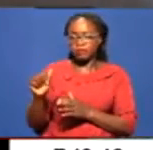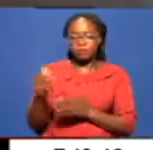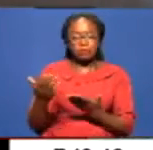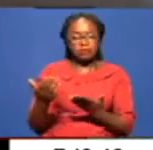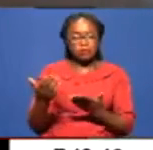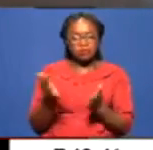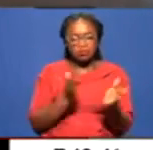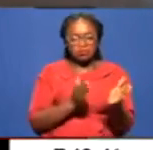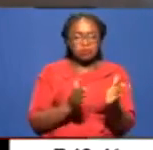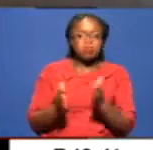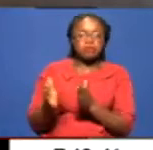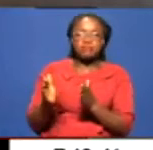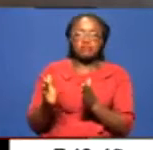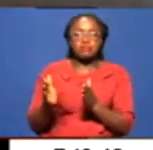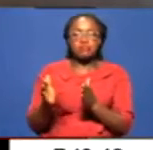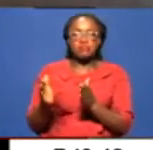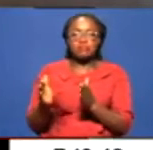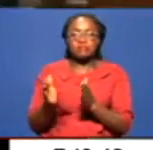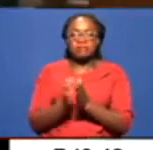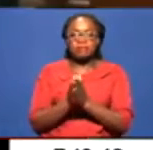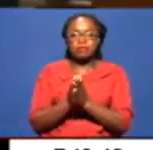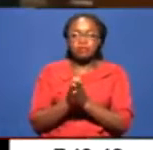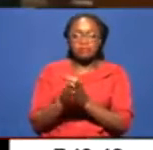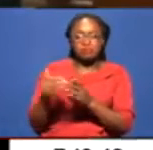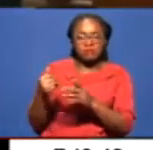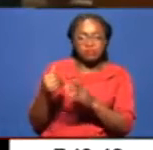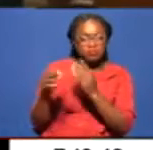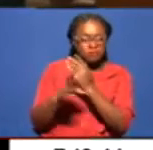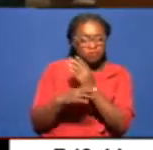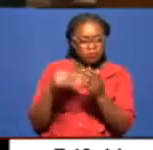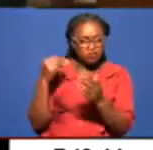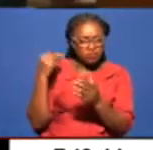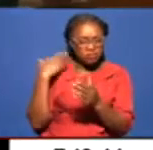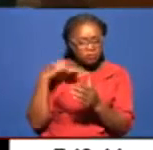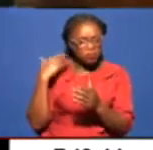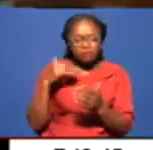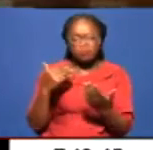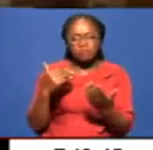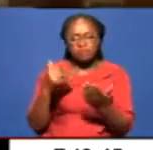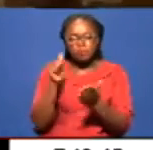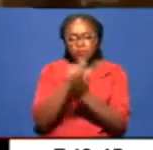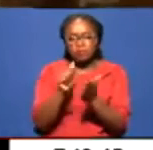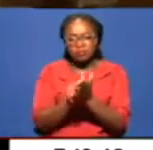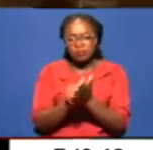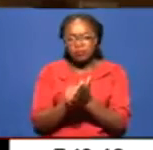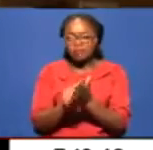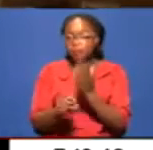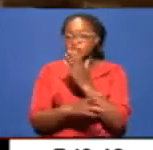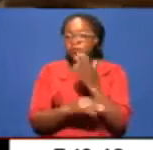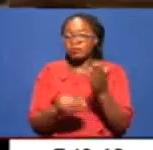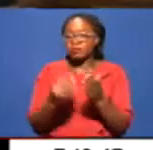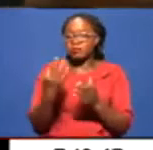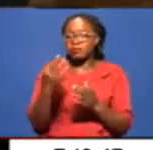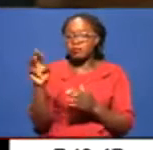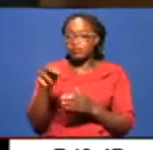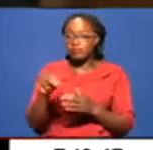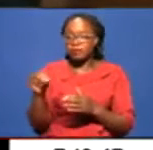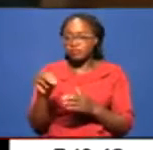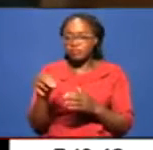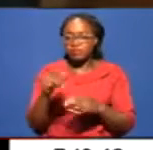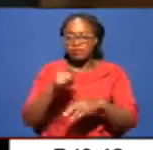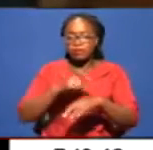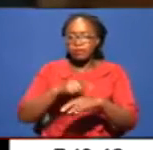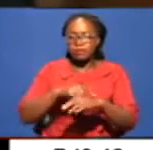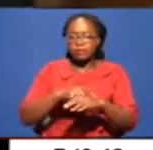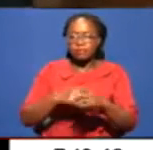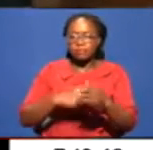kupanga njama ya maovu kwa kuibia kupitia ajenti wake ambako aliiba shilingi milioni 3 wakati wa utaratibu wa kununua